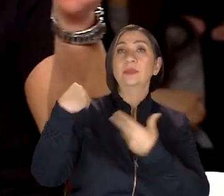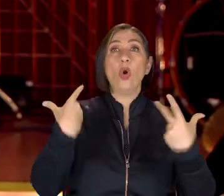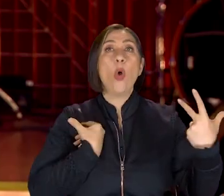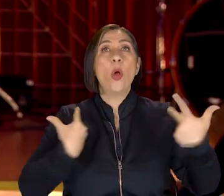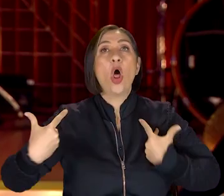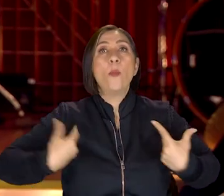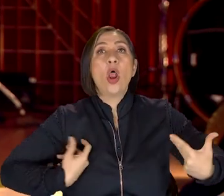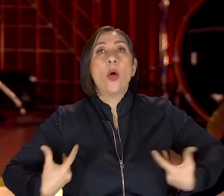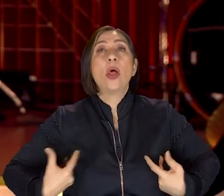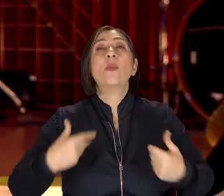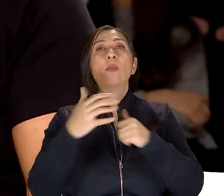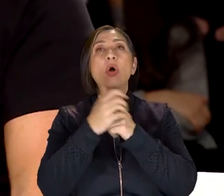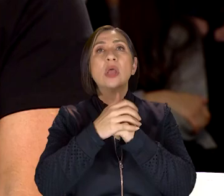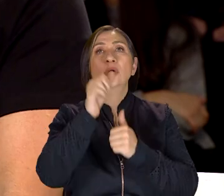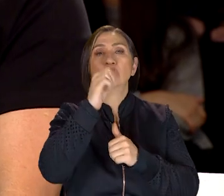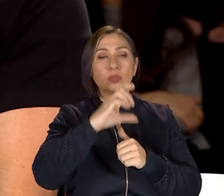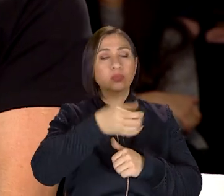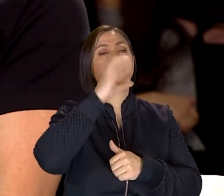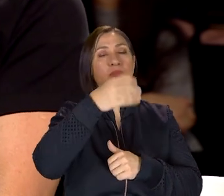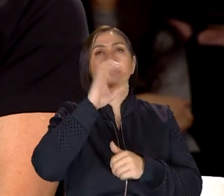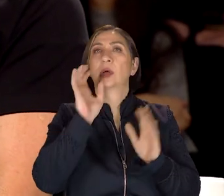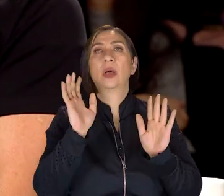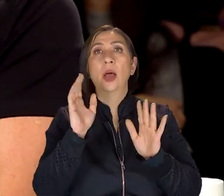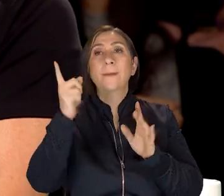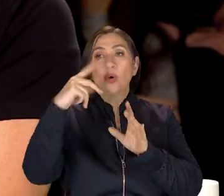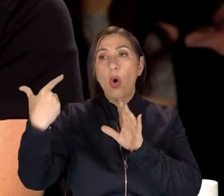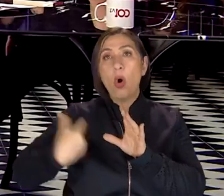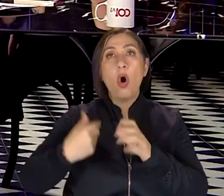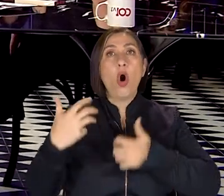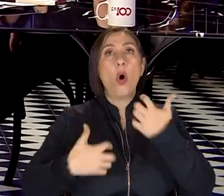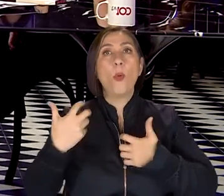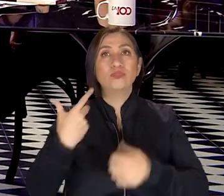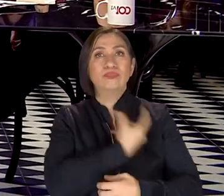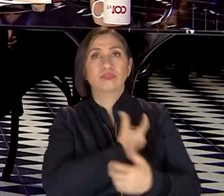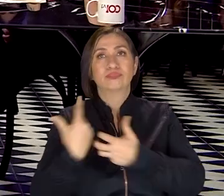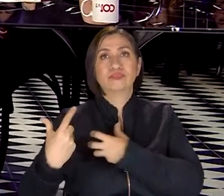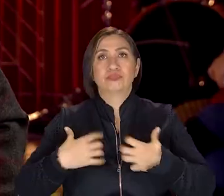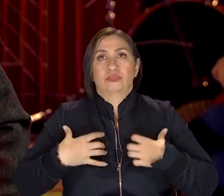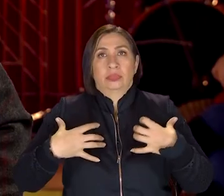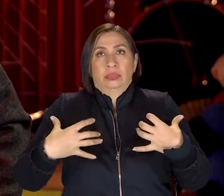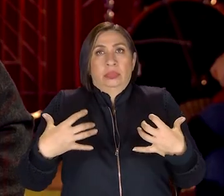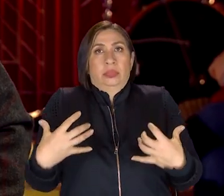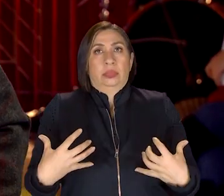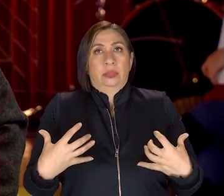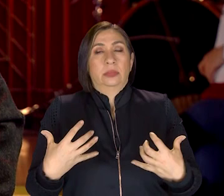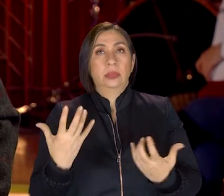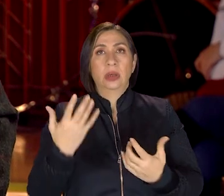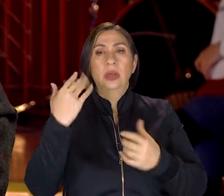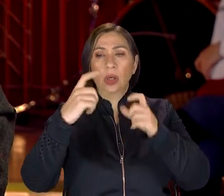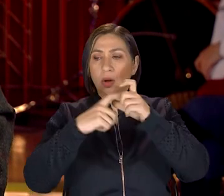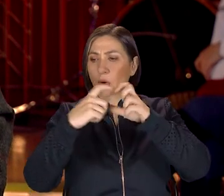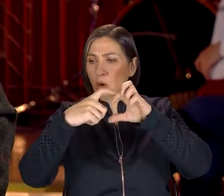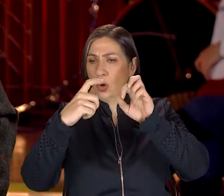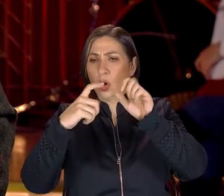almadan, kendi orada portakal suyundan başka bir şey yok abi. Abi growth hormon, ben anladım herkesin derdini. Growth hormonla ilgili bir şey okudum geçen